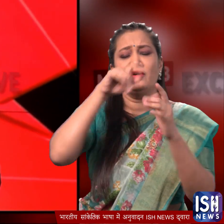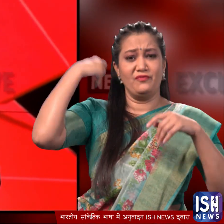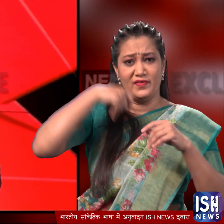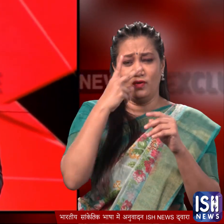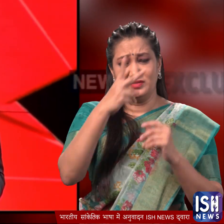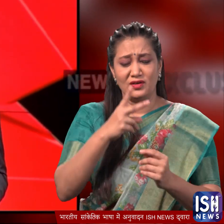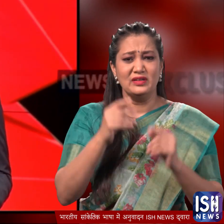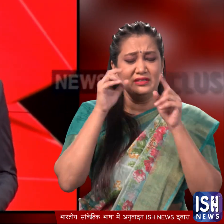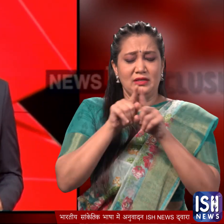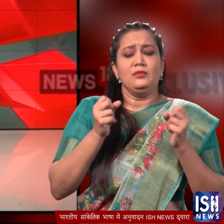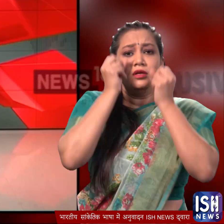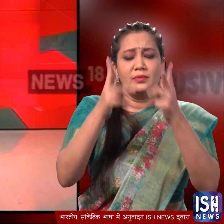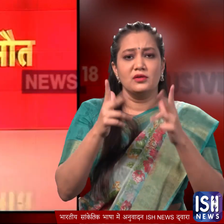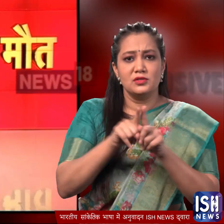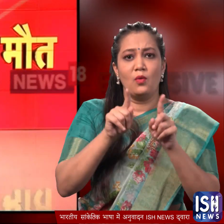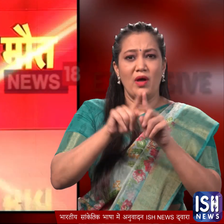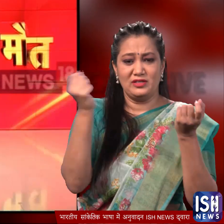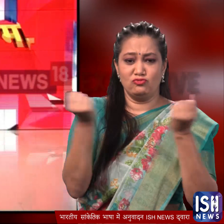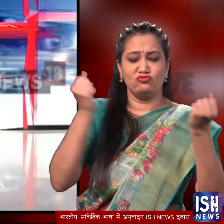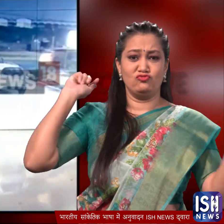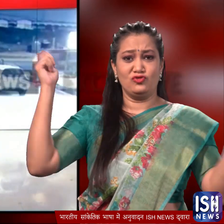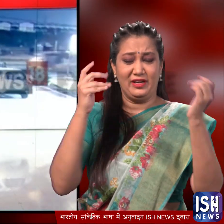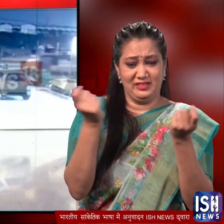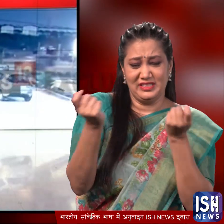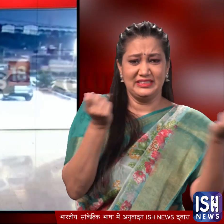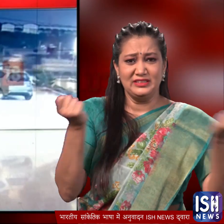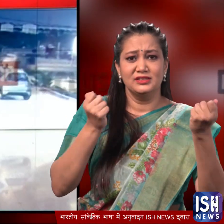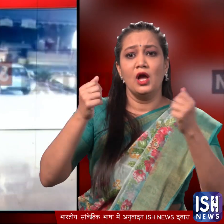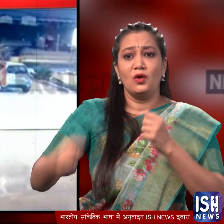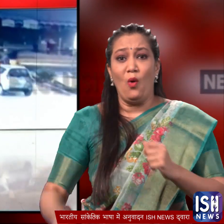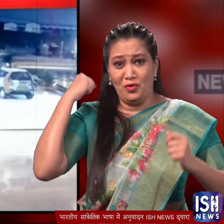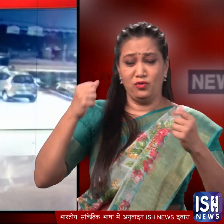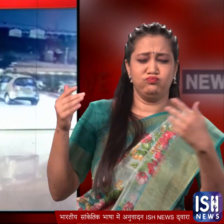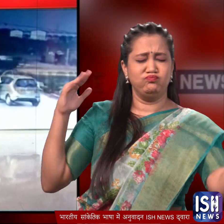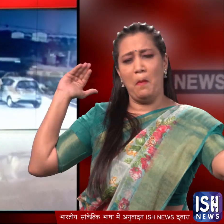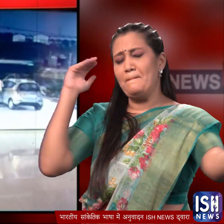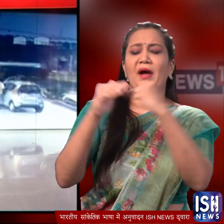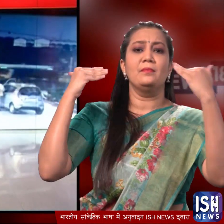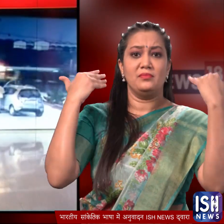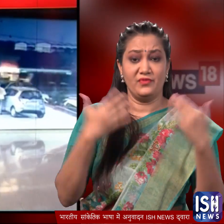दहला देने वाला वीडियो सामने आया जिसमें एक बेकाबू ट्रक और एक ऑटो के बीच जोरदार टक्कर